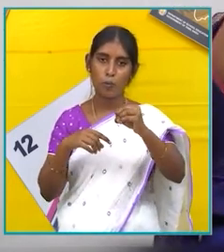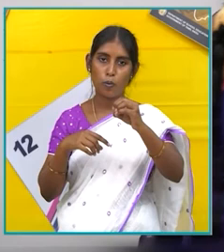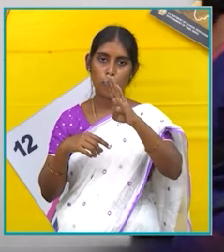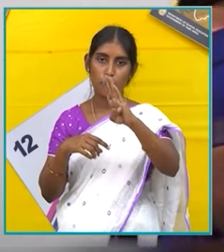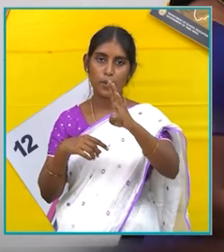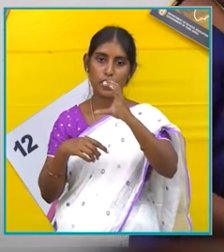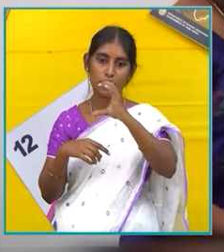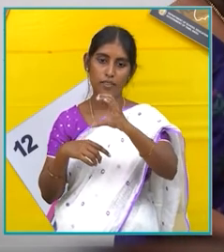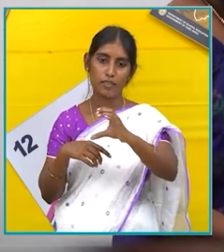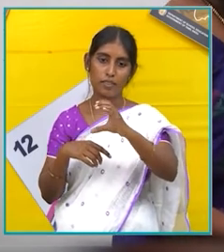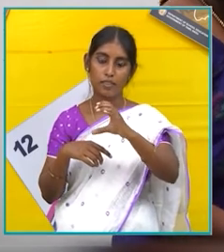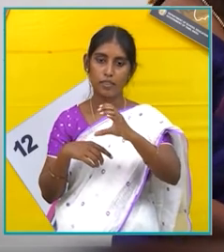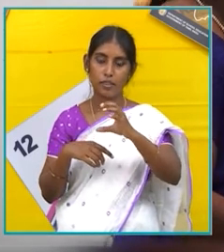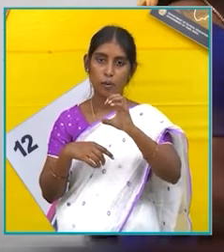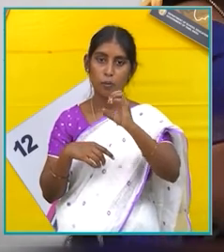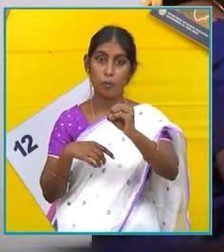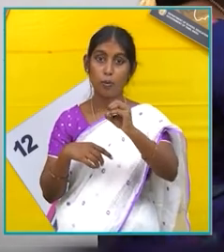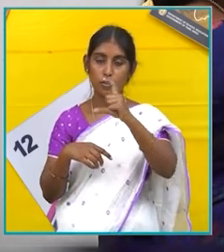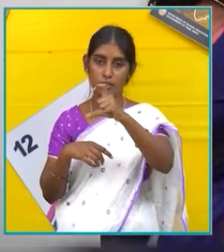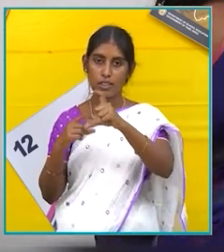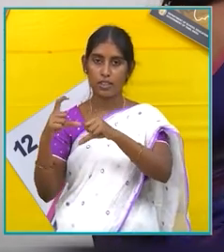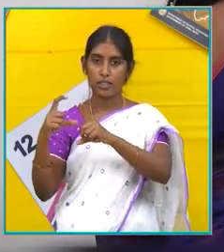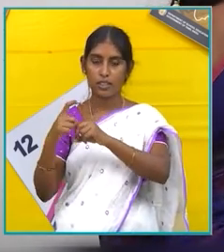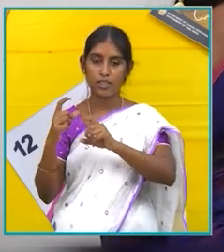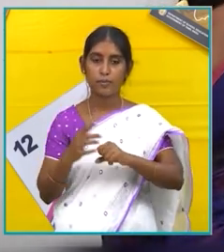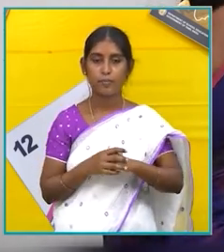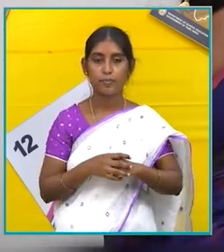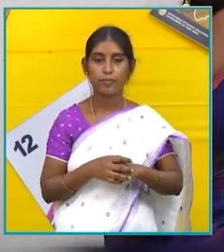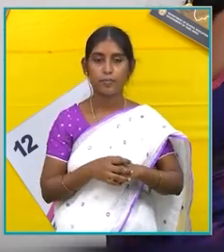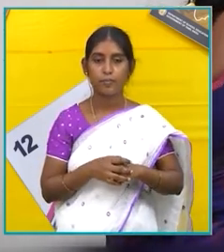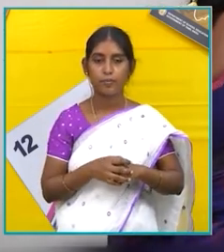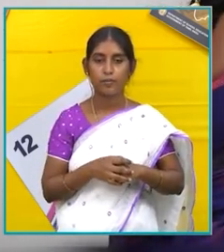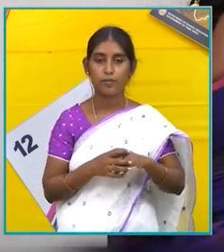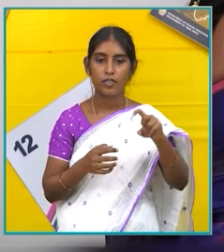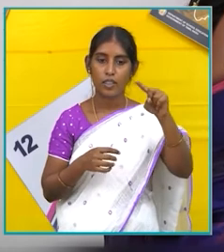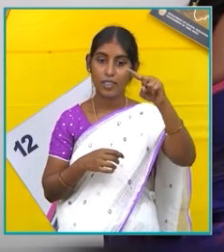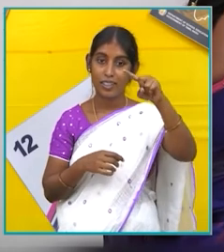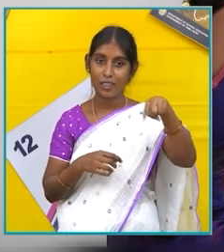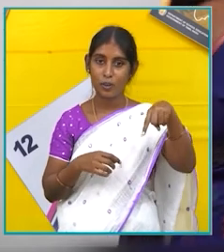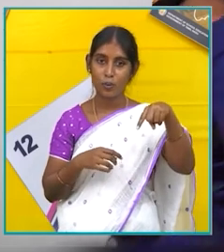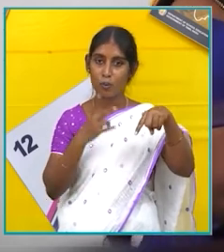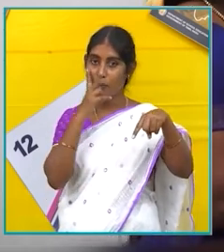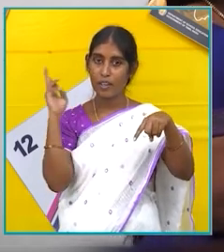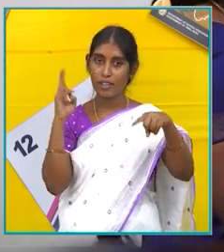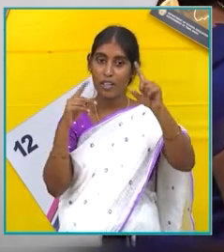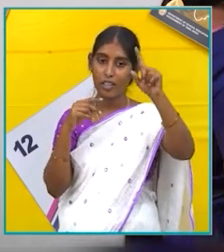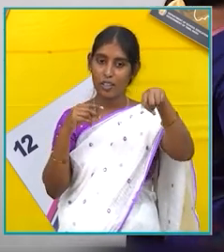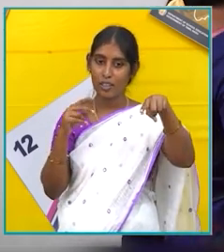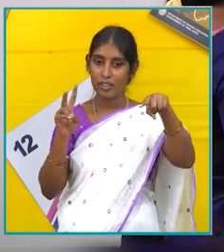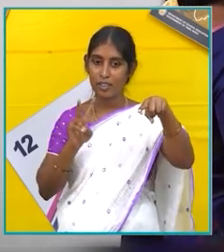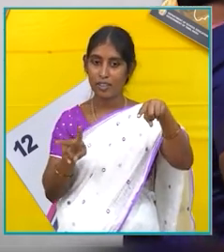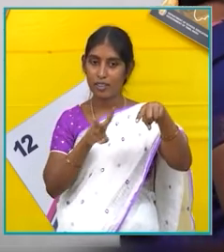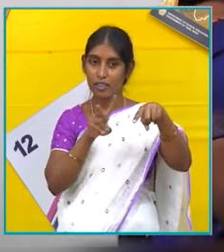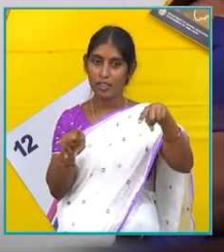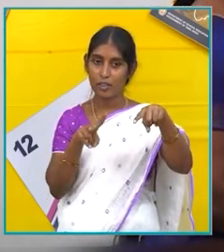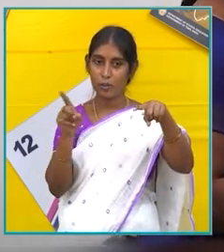OCD இந்த ரெண்டு முக்கோணமும் சர்வசமமான்னு கேக்குறாங்க இதல பாத்தீங்கன்னா இங்க ஒரு கோடு போட்டுருக்கு அப்படினா என்ன அர்த்தம் இந்த